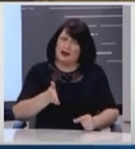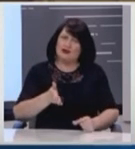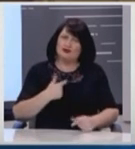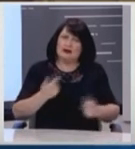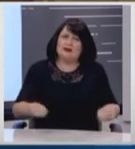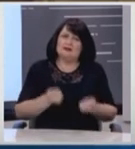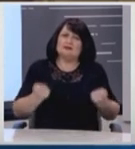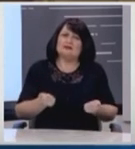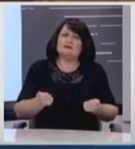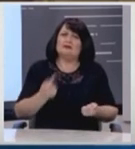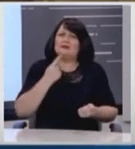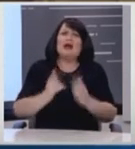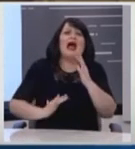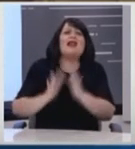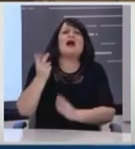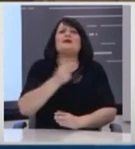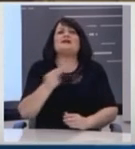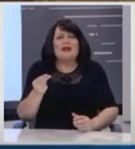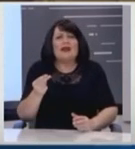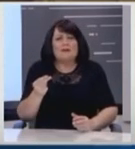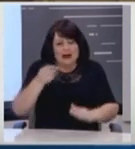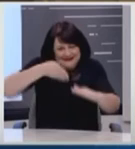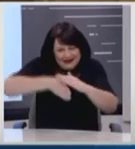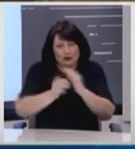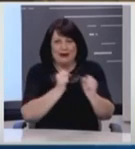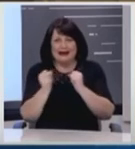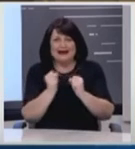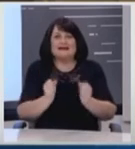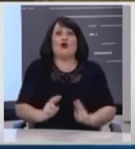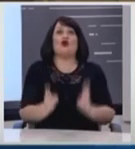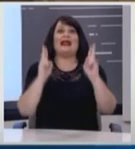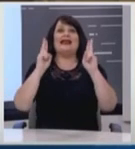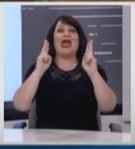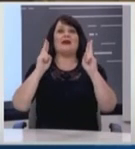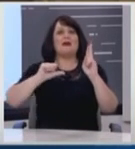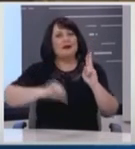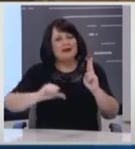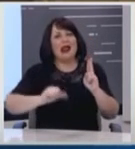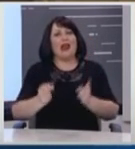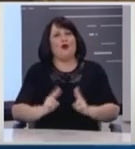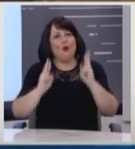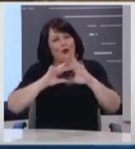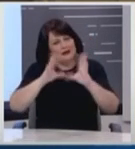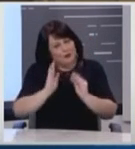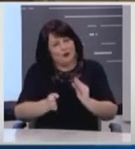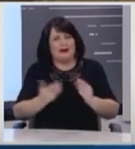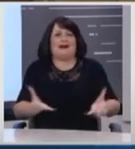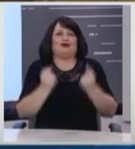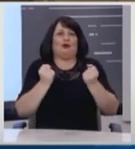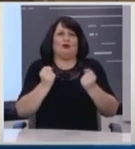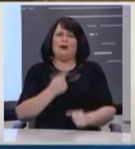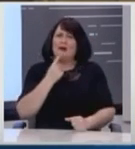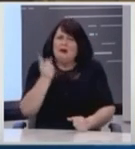την περιβόητη ανάπτυξη και την έξοδο από την κρίση τα ενεργειακά κοιτάσματα. Την ίδια ώρα λέτε